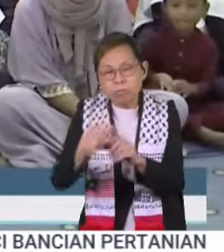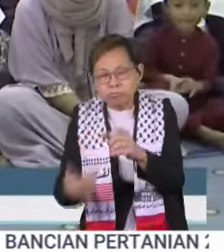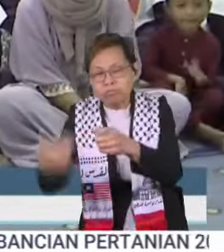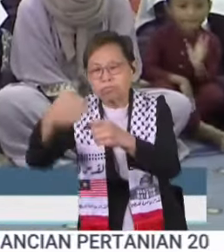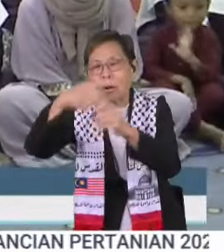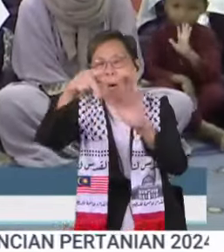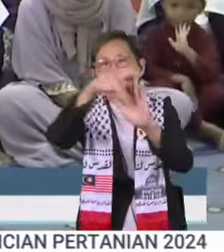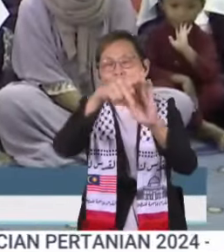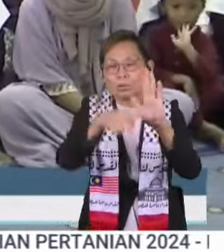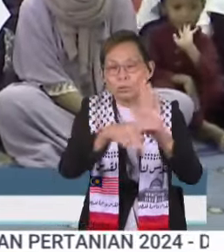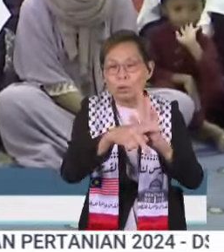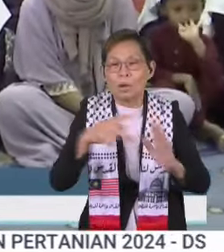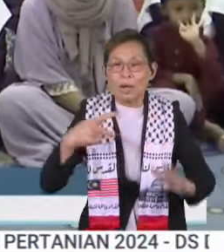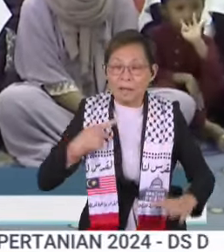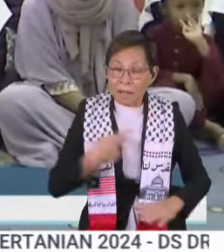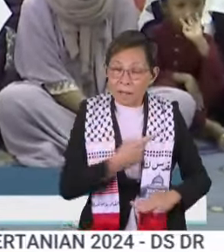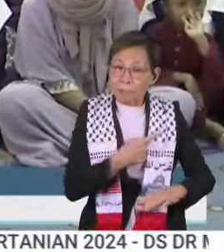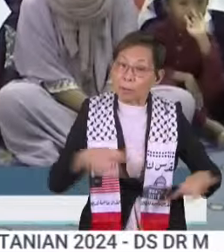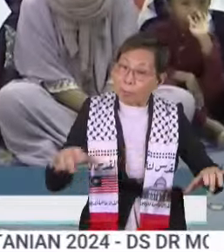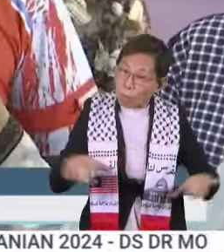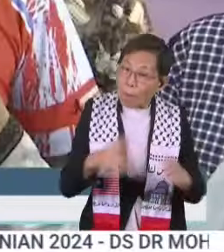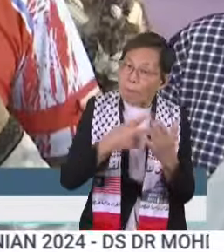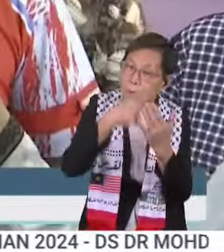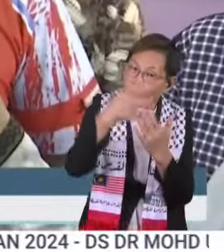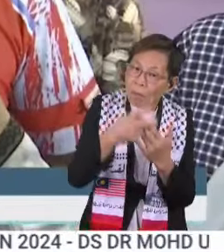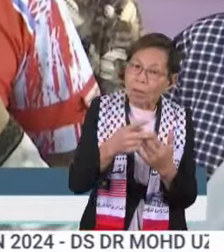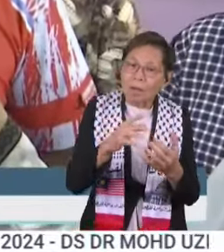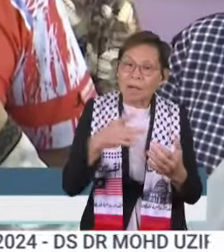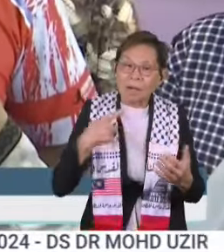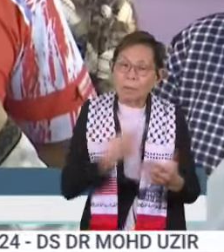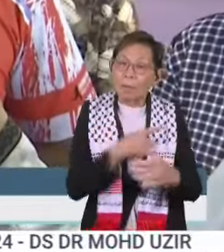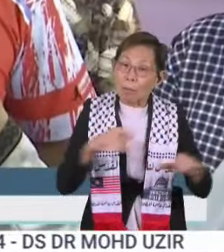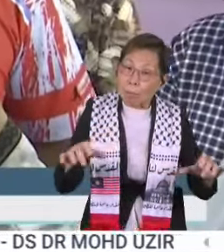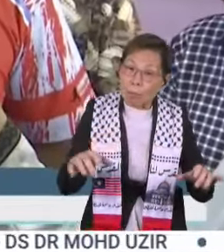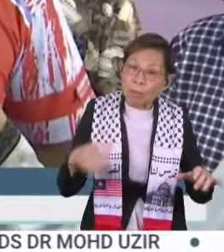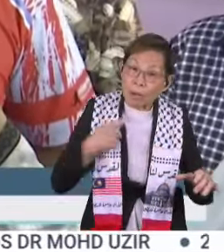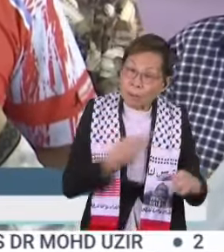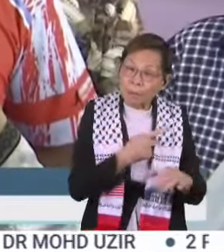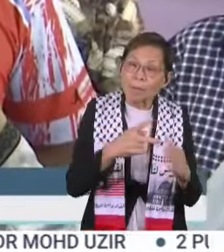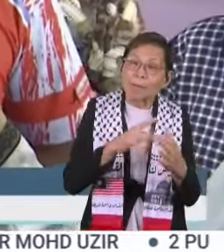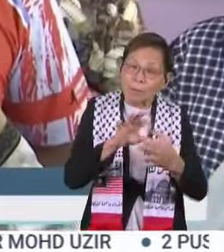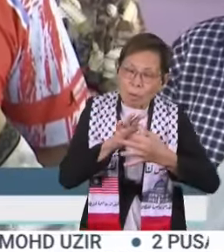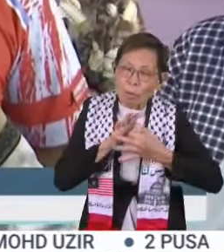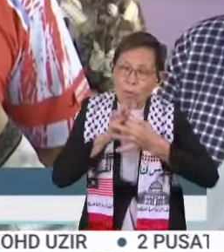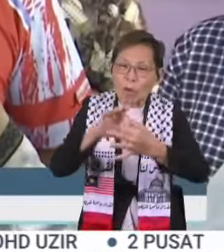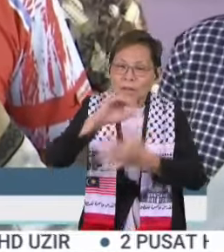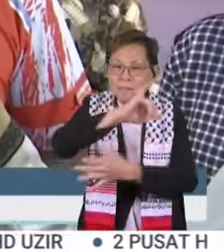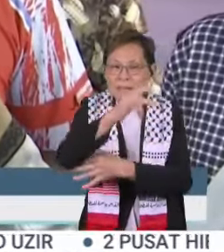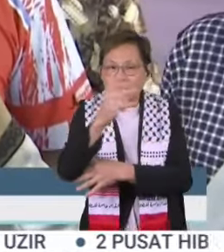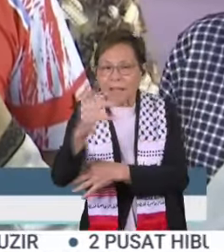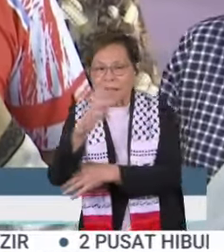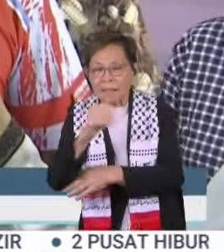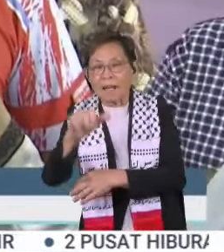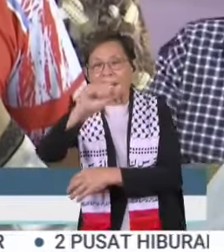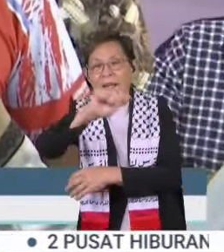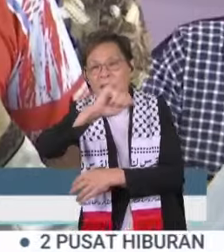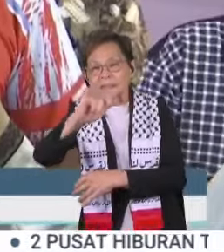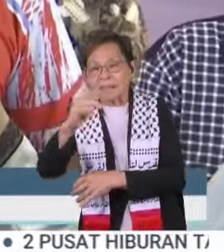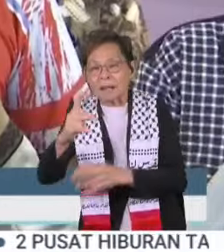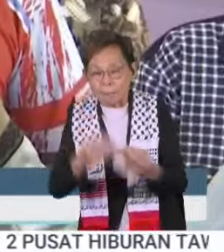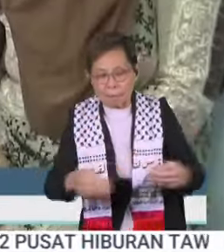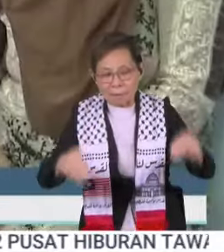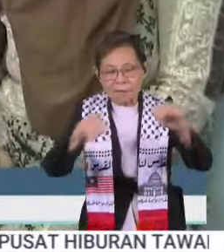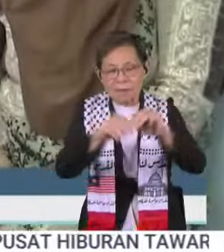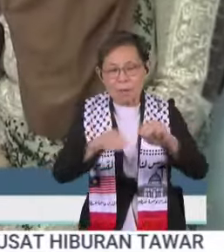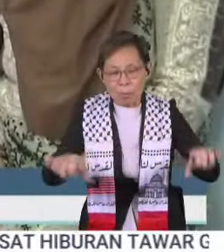sabranendaisus mengambil inisiatif kerjasama dengan JKK dan juga ahli jawatankuasa di masjid ni untuk buat program